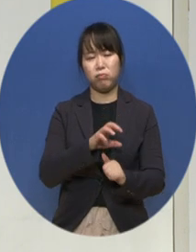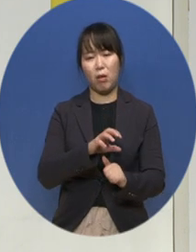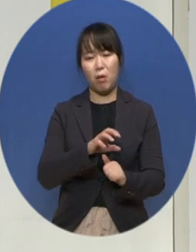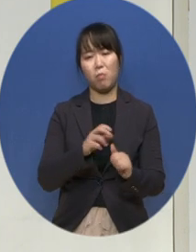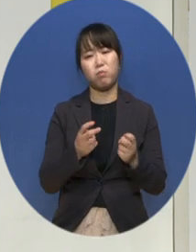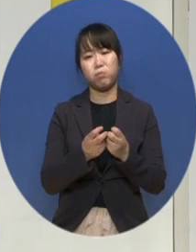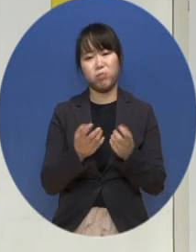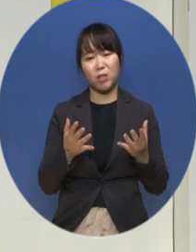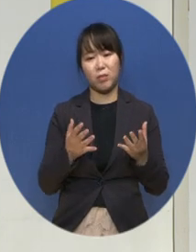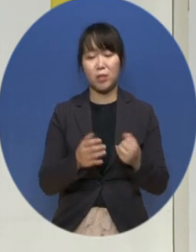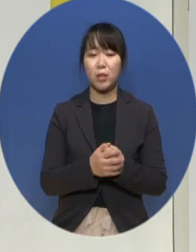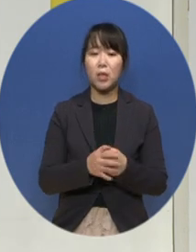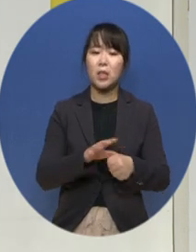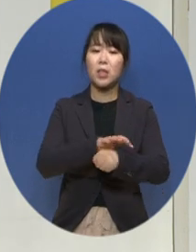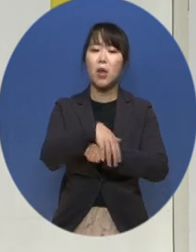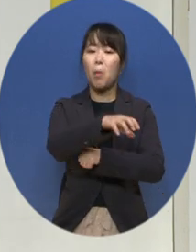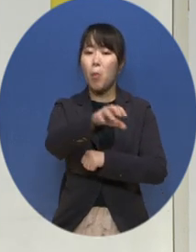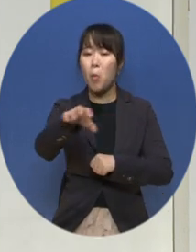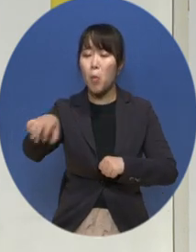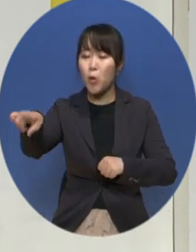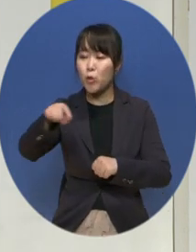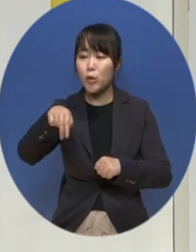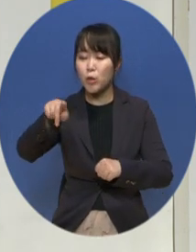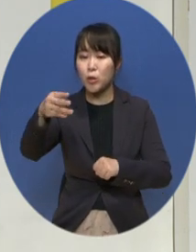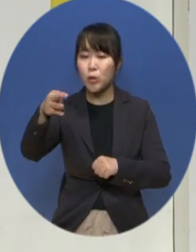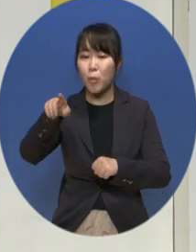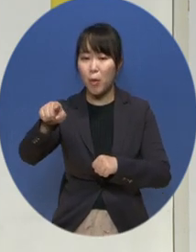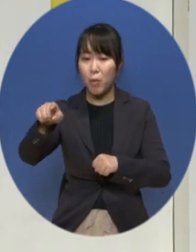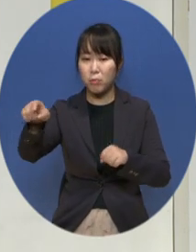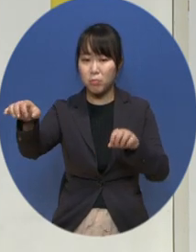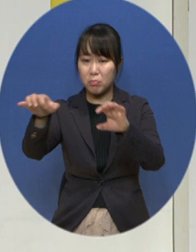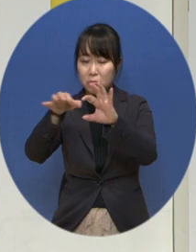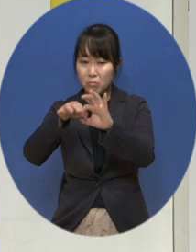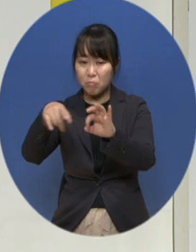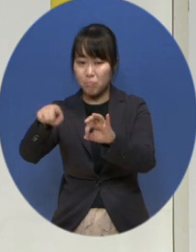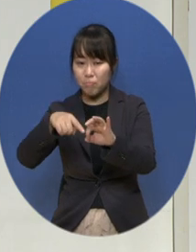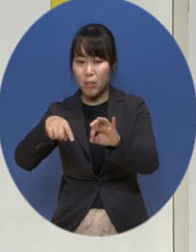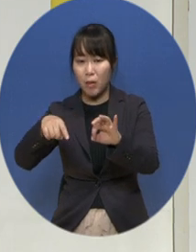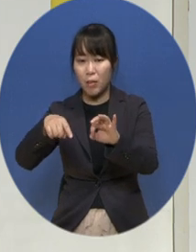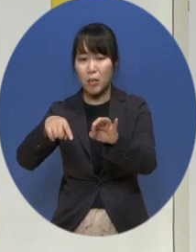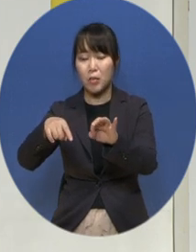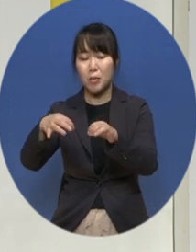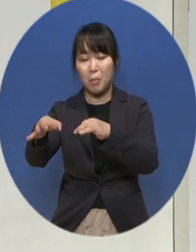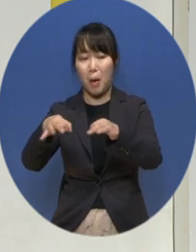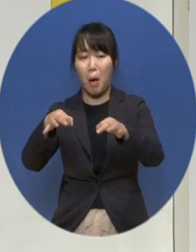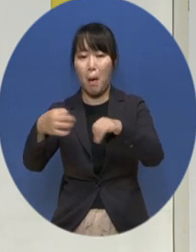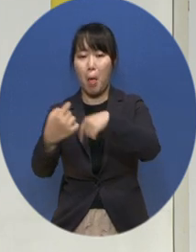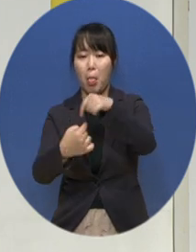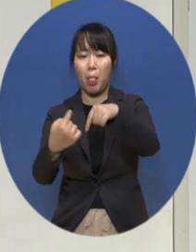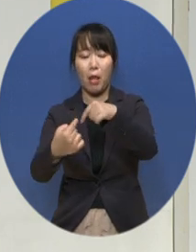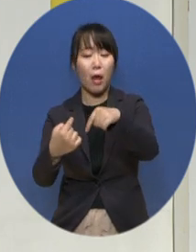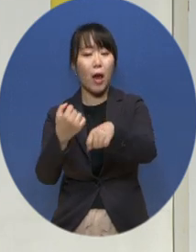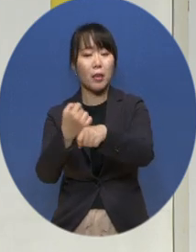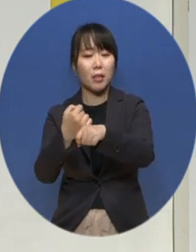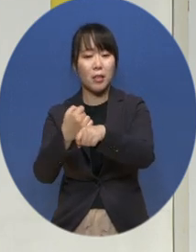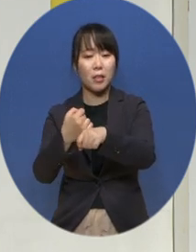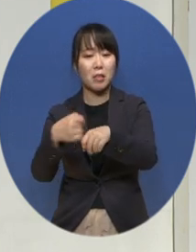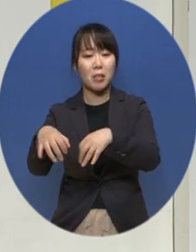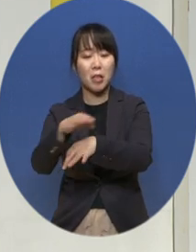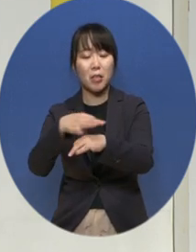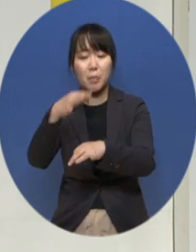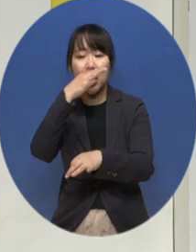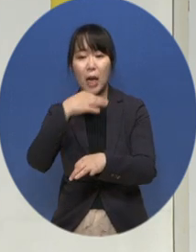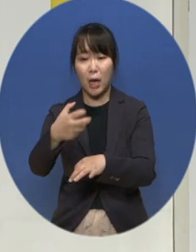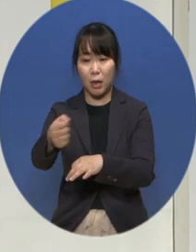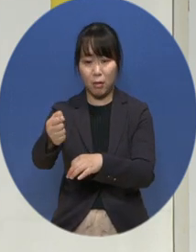방도가 없어요 세계 어디 선거 따는데 테 섭섭 을 봤다 높고 아따 놓고 이제 그런 영업을 똘 하고 2